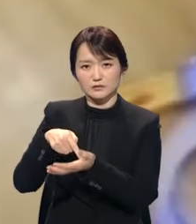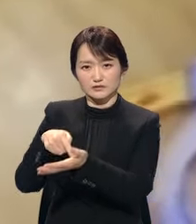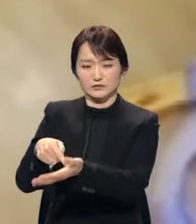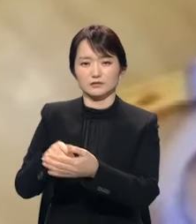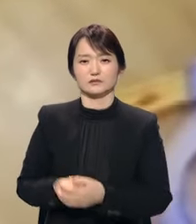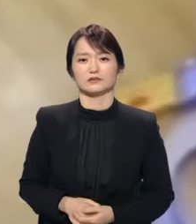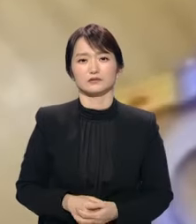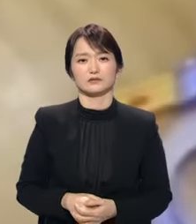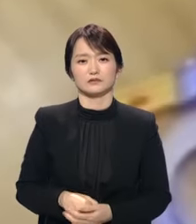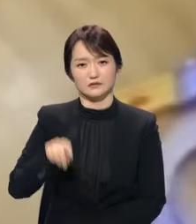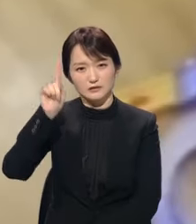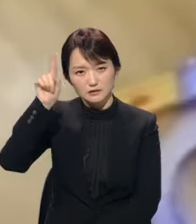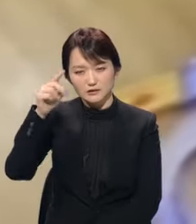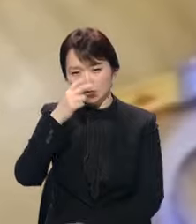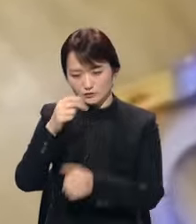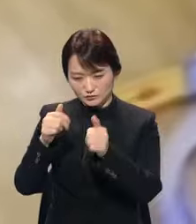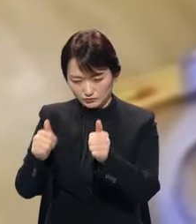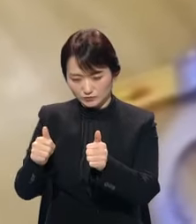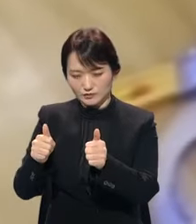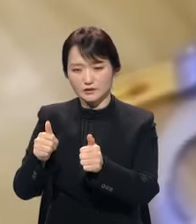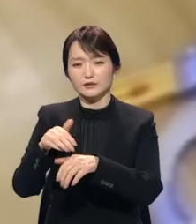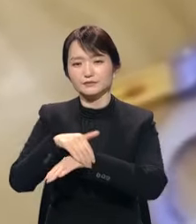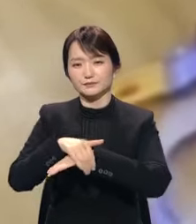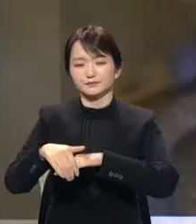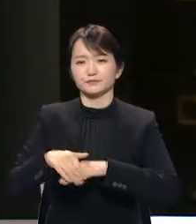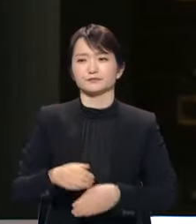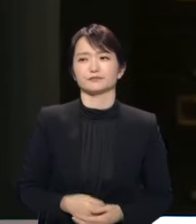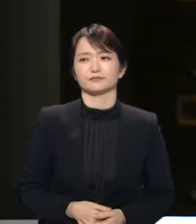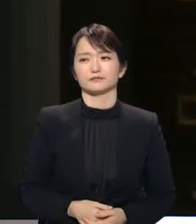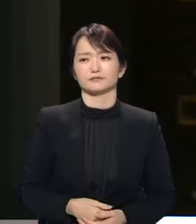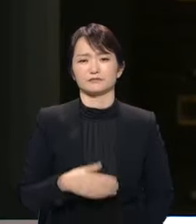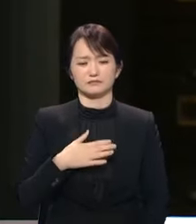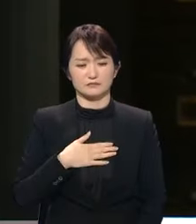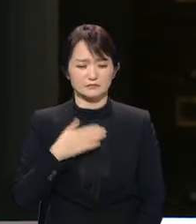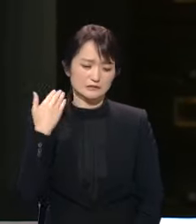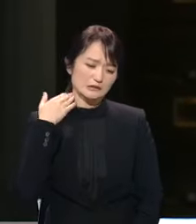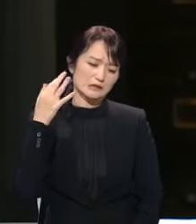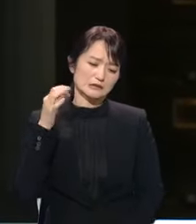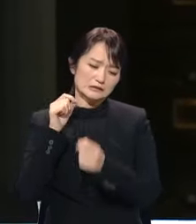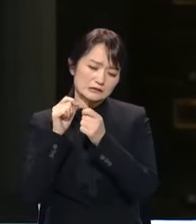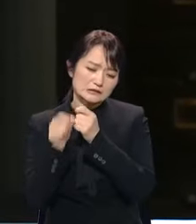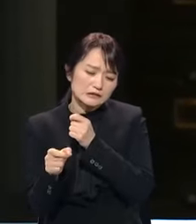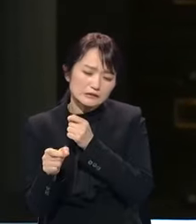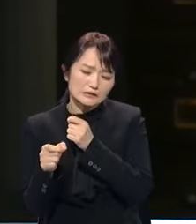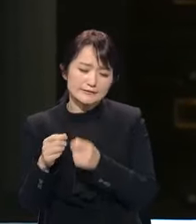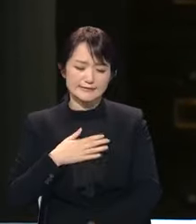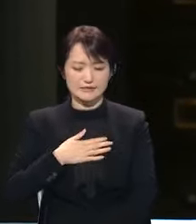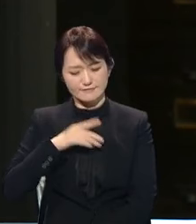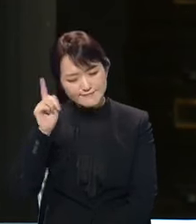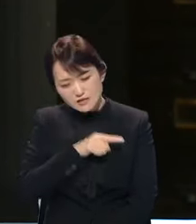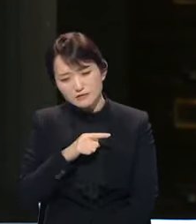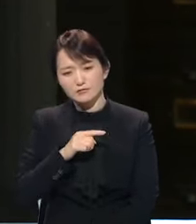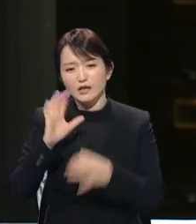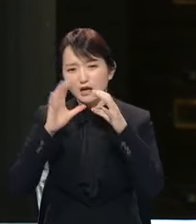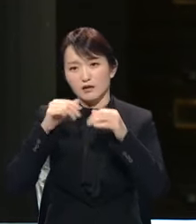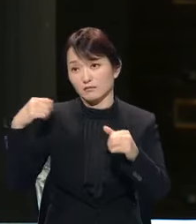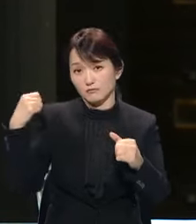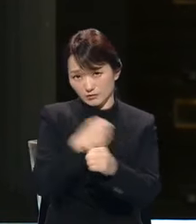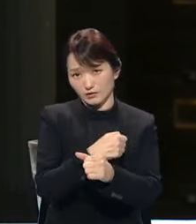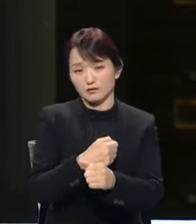내일 심사가 열릴 것으로 보입니다. 아, 제가 전세 사기를 당해서 기분이 좀 별로라서 애들 좀 팼습니다.